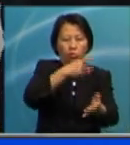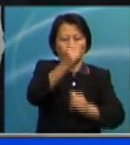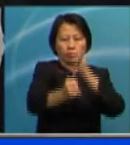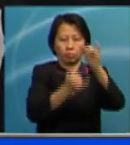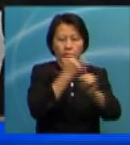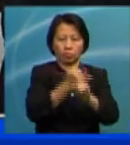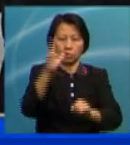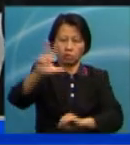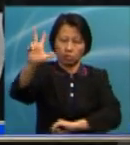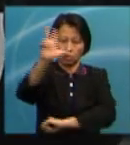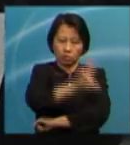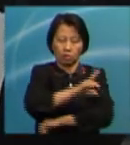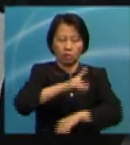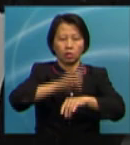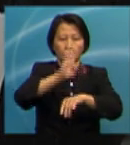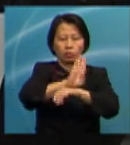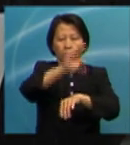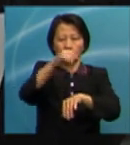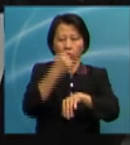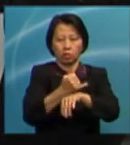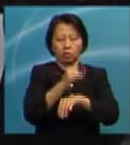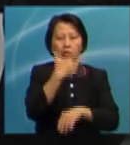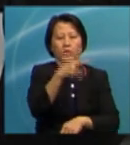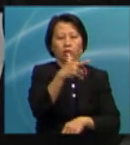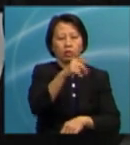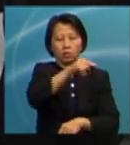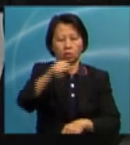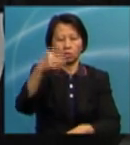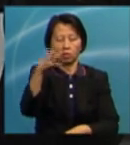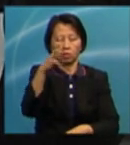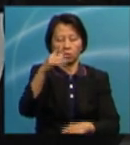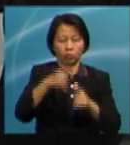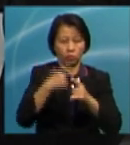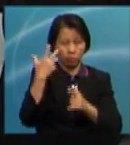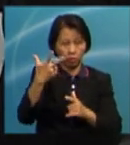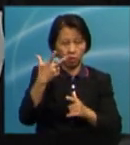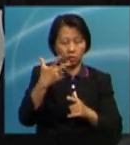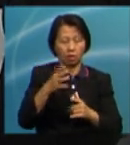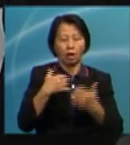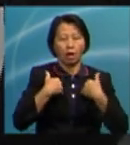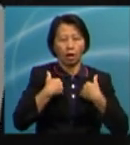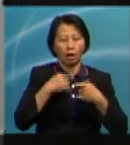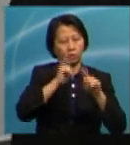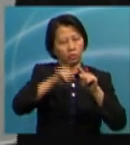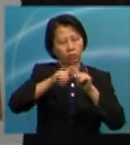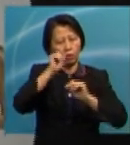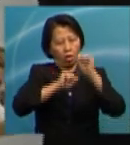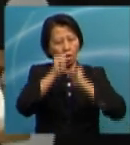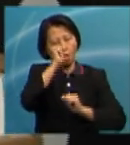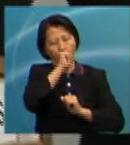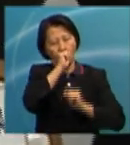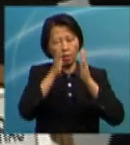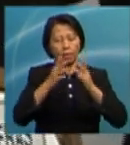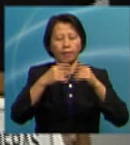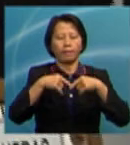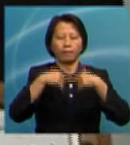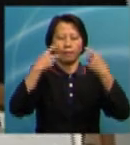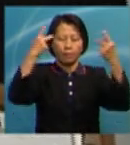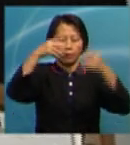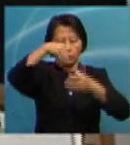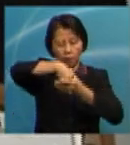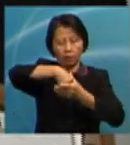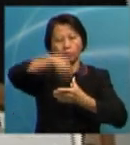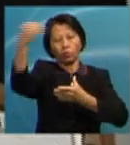berlangsung selama 3 hari di bukit Jalil pada 13 hingga 15 Mac itu membariskan pelbagai artis terkemuka dari dalam dan